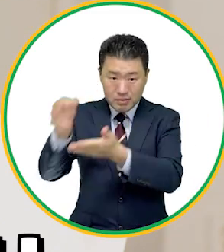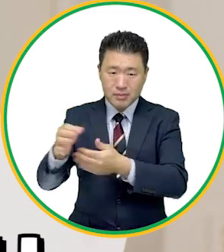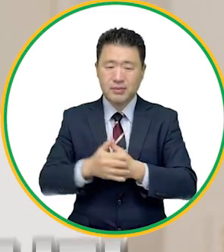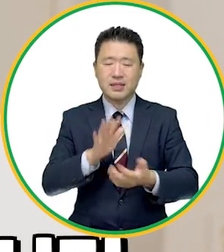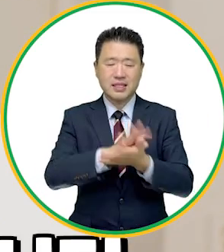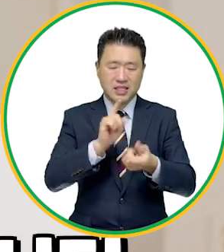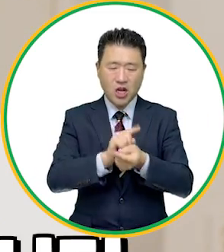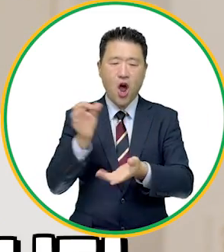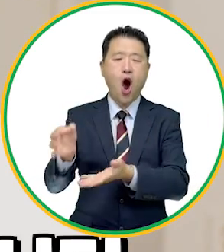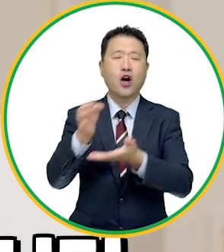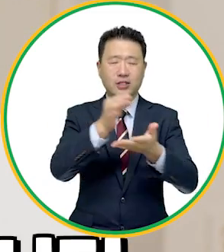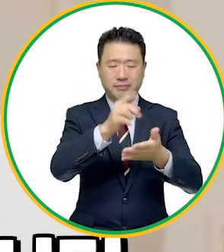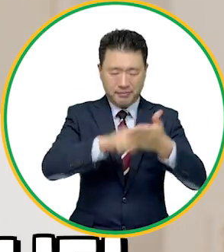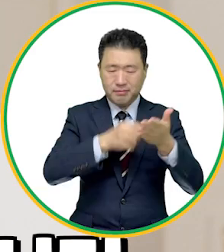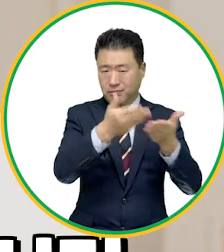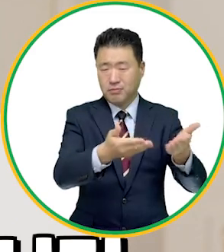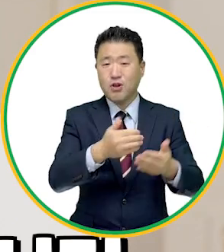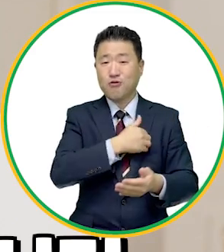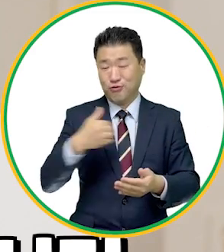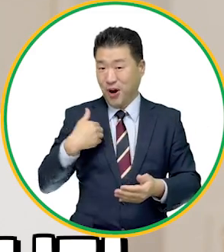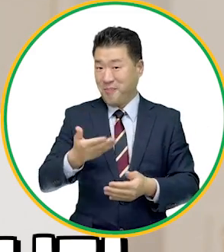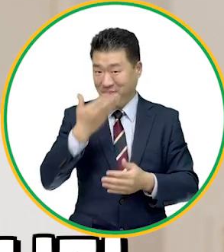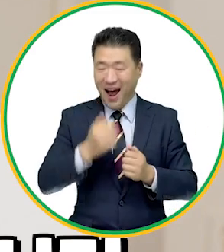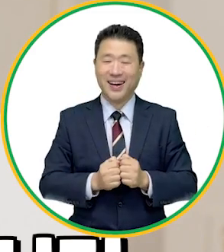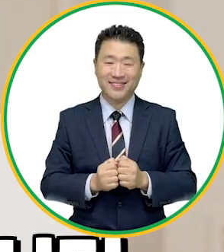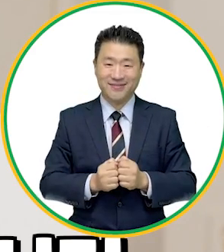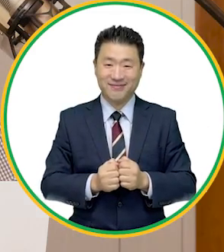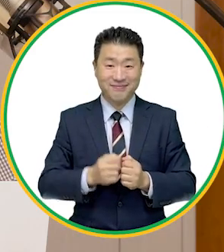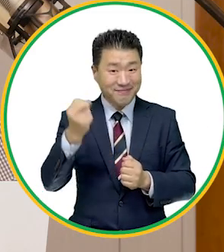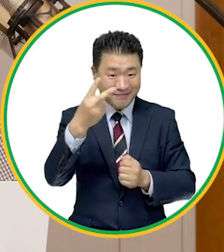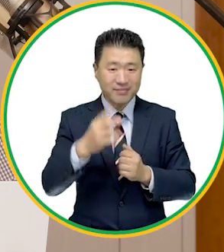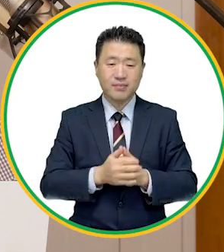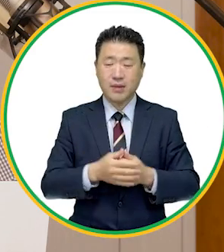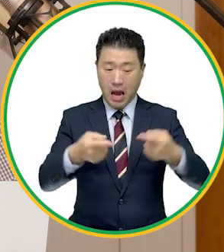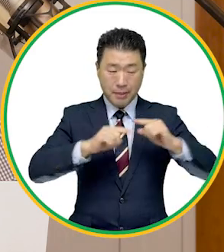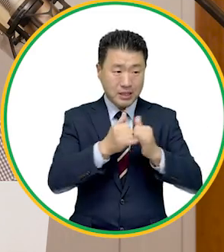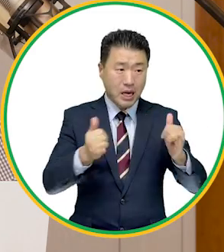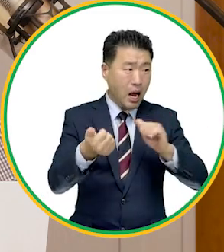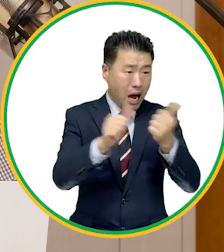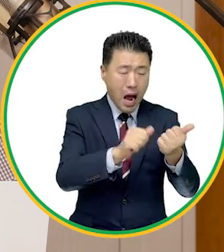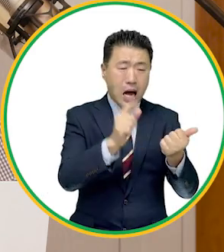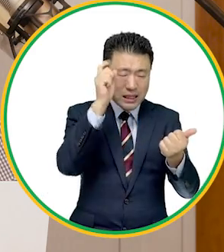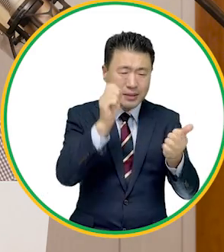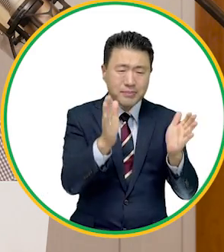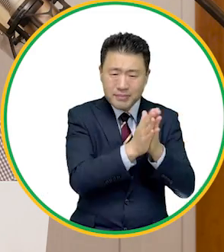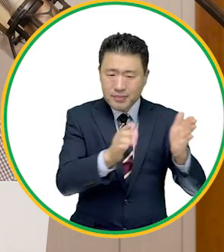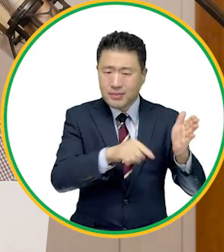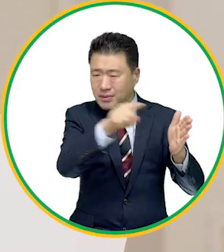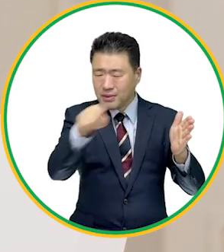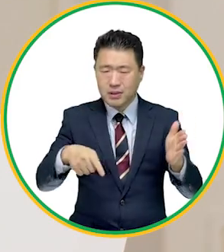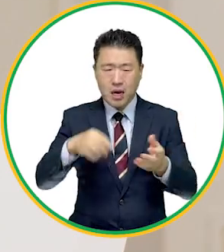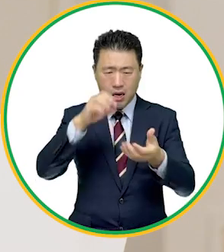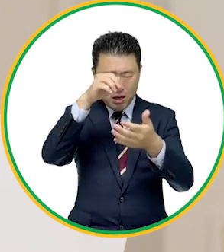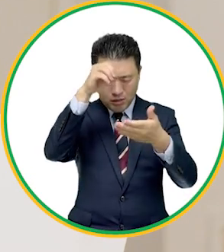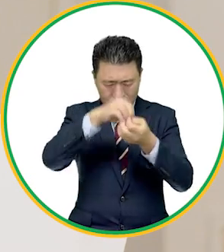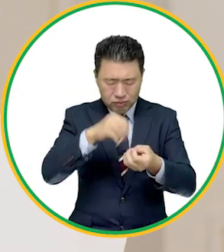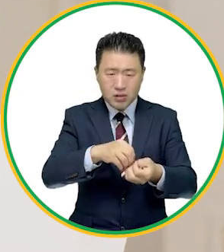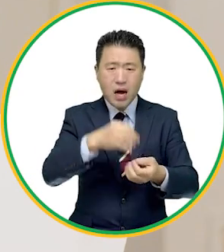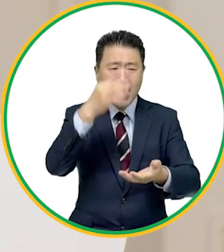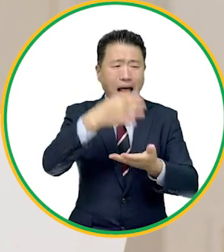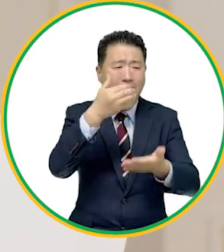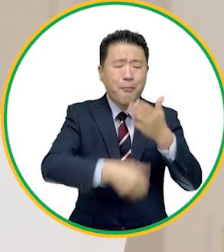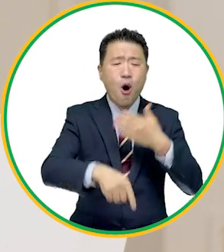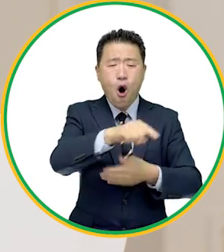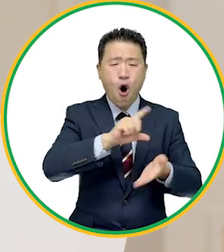상환하거나 직접 현금으로 상환하실 수 있습니다. 또 가입자 사망 시점에 상속인이